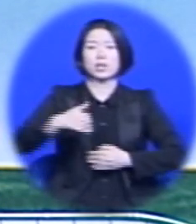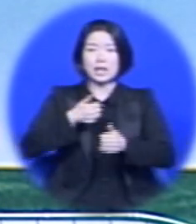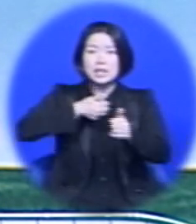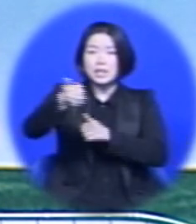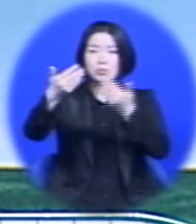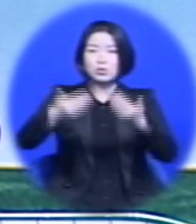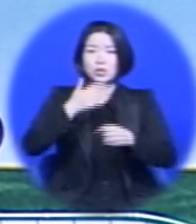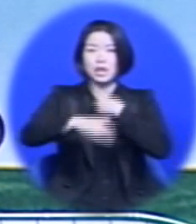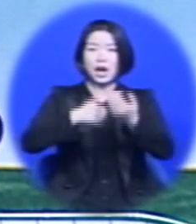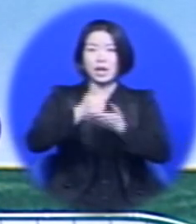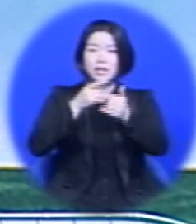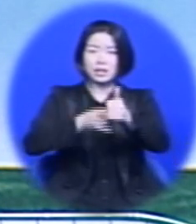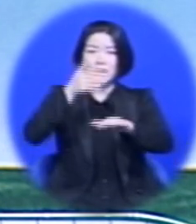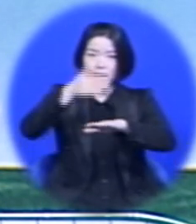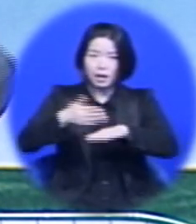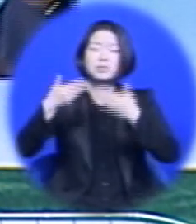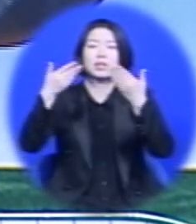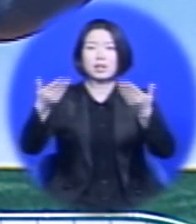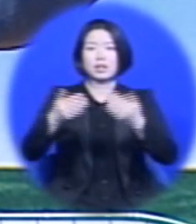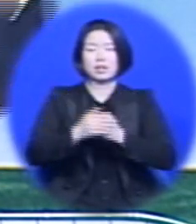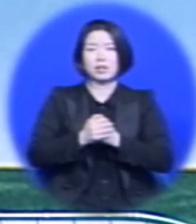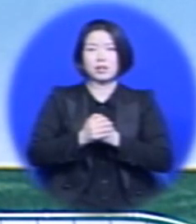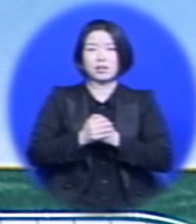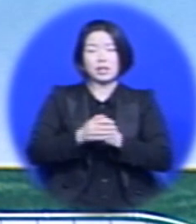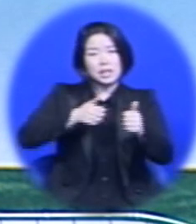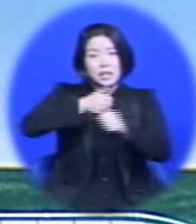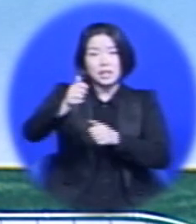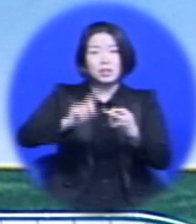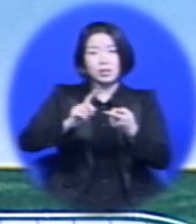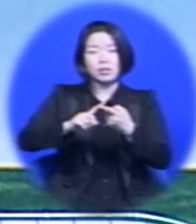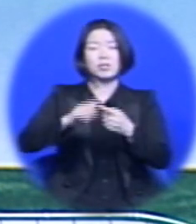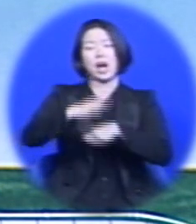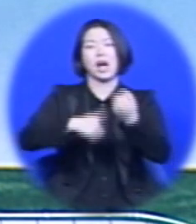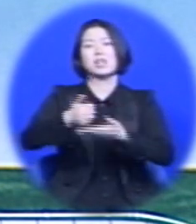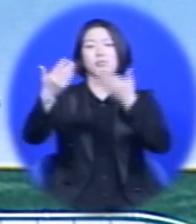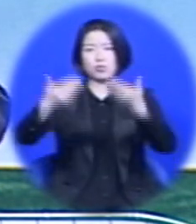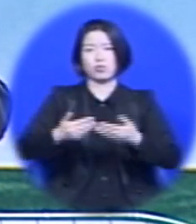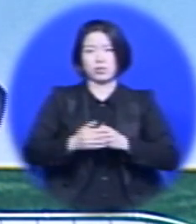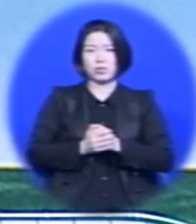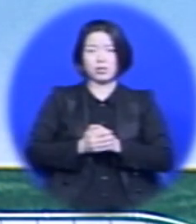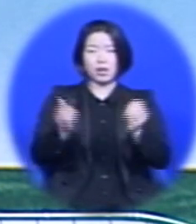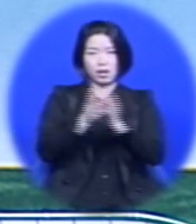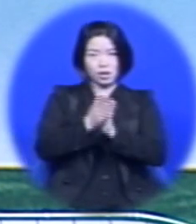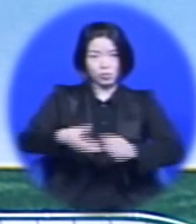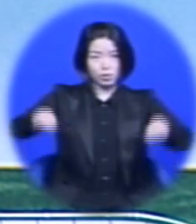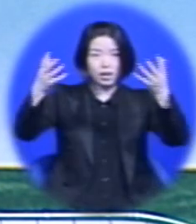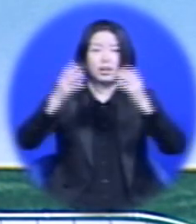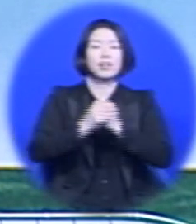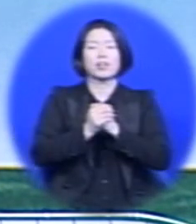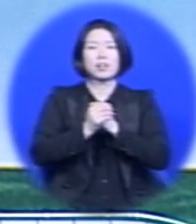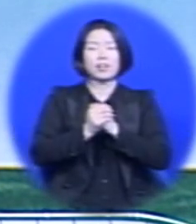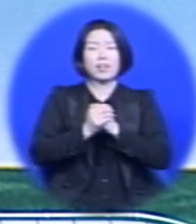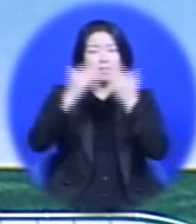주시는 하나님께 감사하노니 이김은 하나님께서 주시는 것입니다 할렐루야 여러분들이